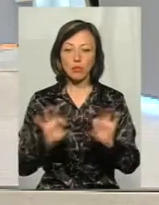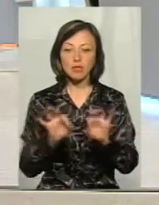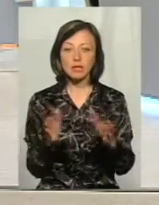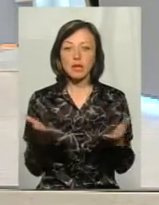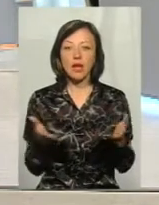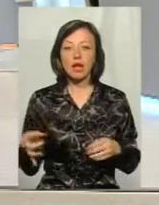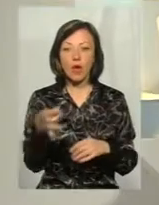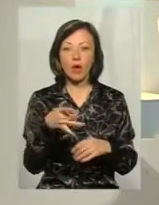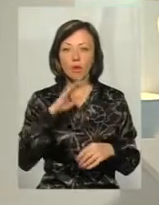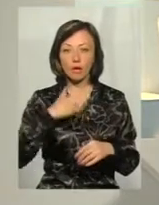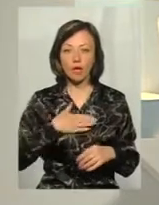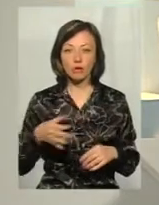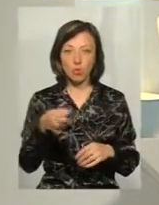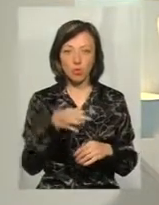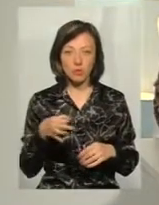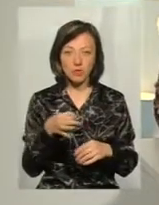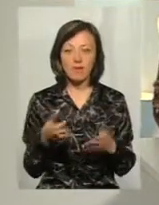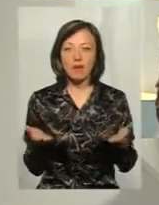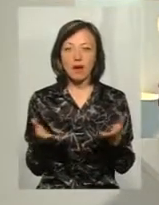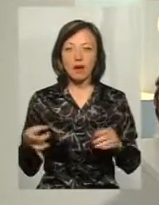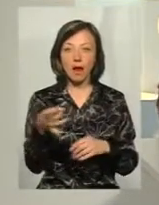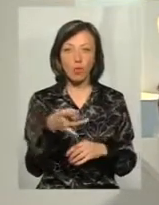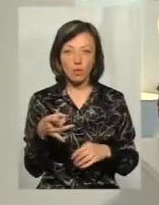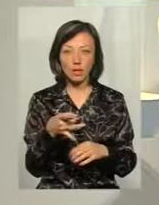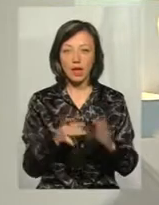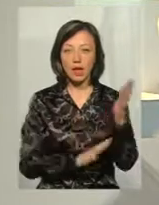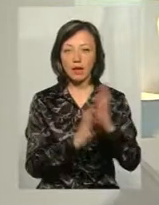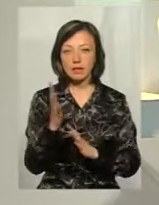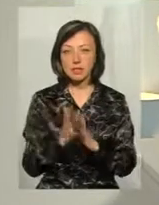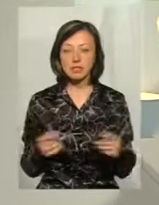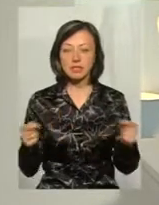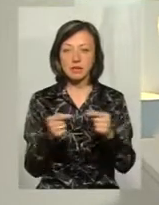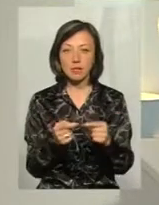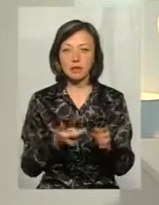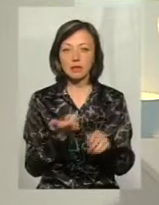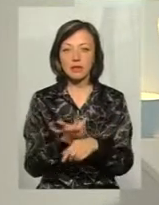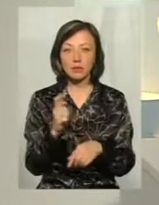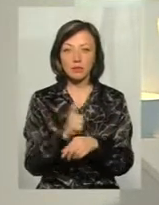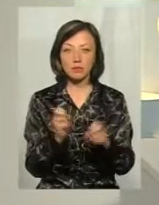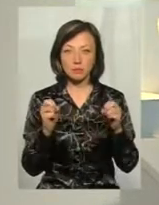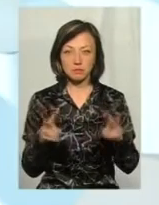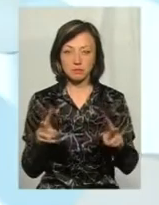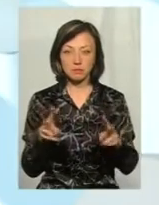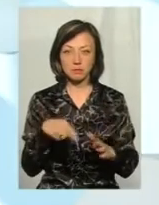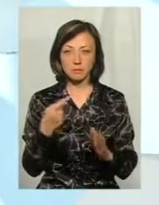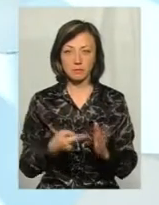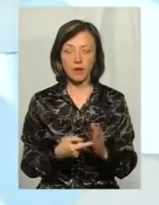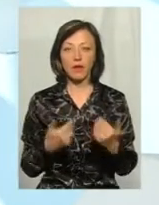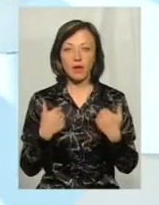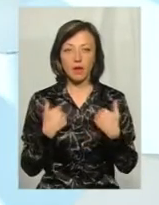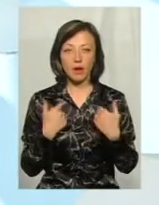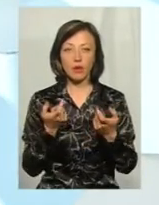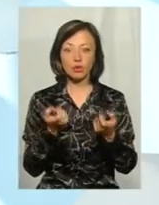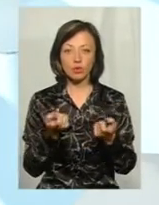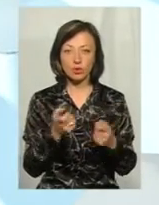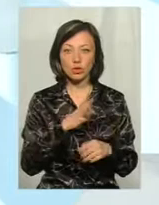які райони нашої області, от в яких районах ліси от саме найбільш небезпечні? Ну, я вже